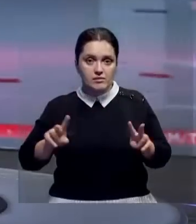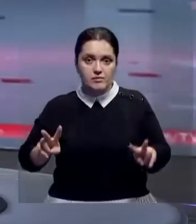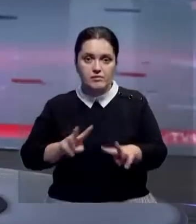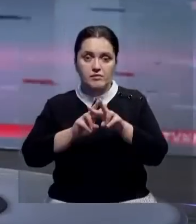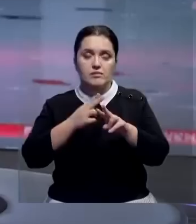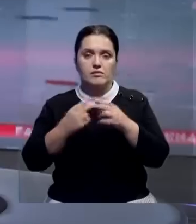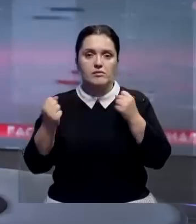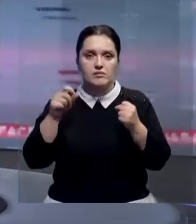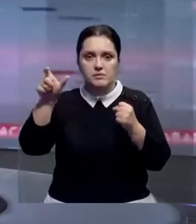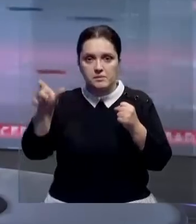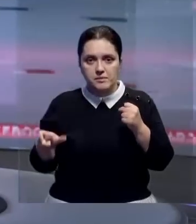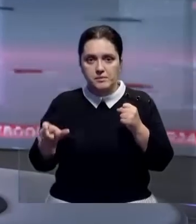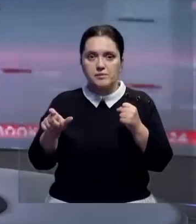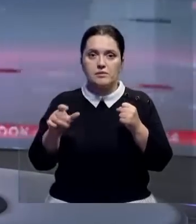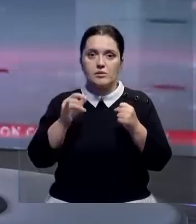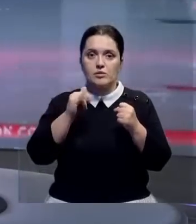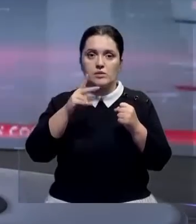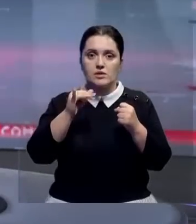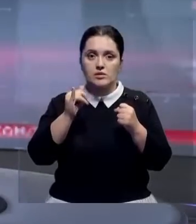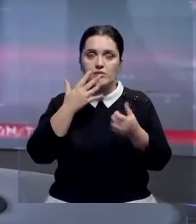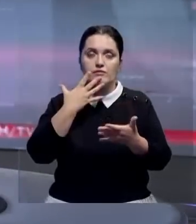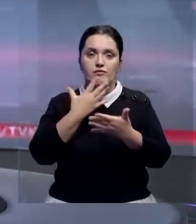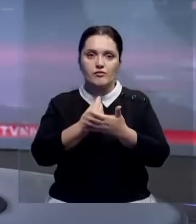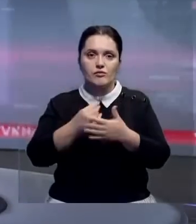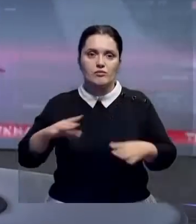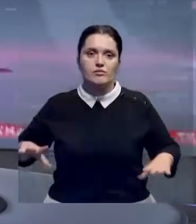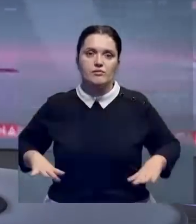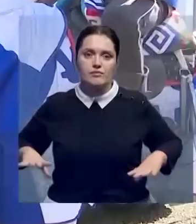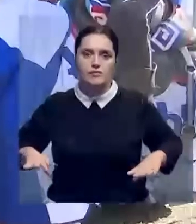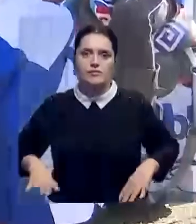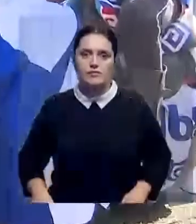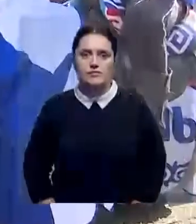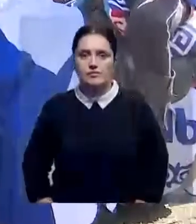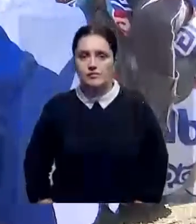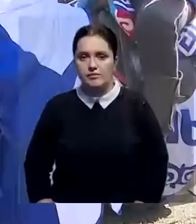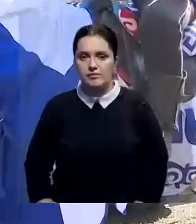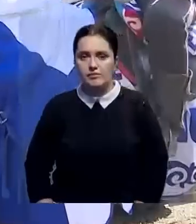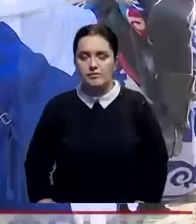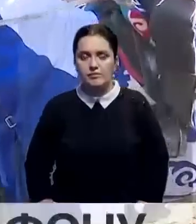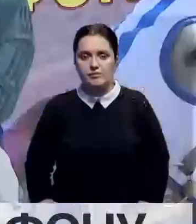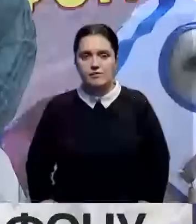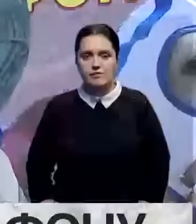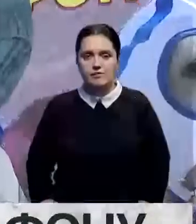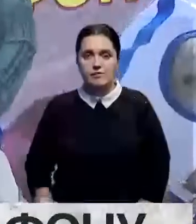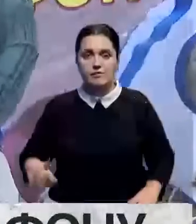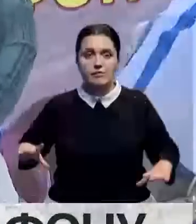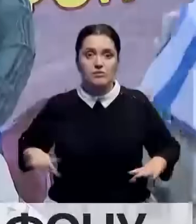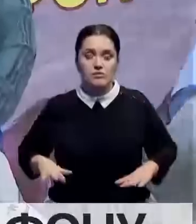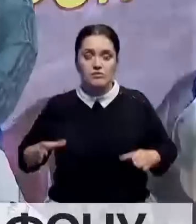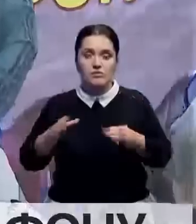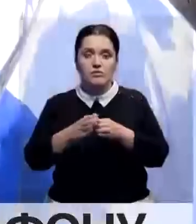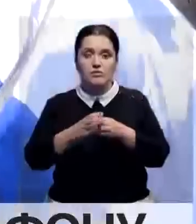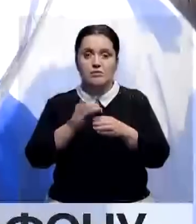числе спортсмены и заводчики из Улутау со своими скакунами. Сильнейших скакунов своего региона представляет команда